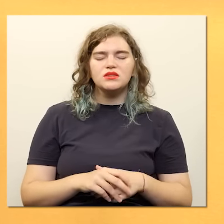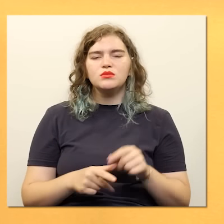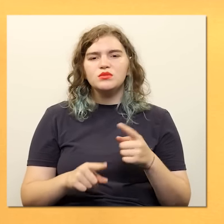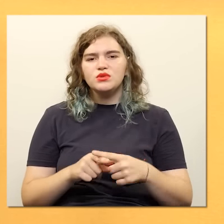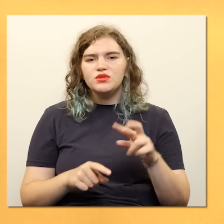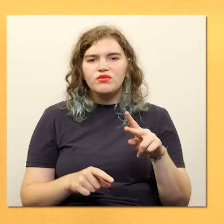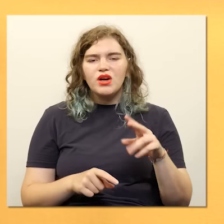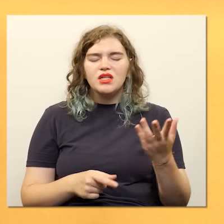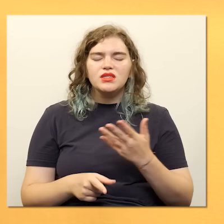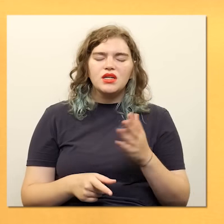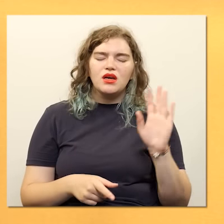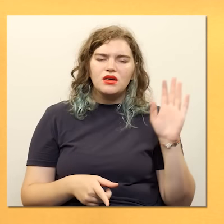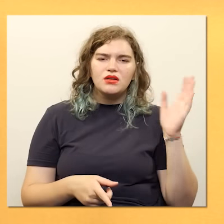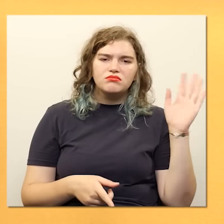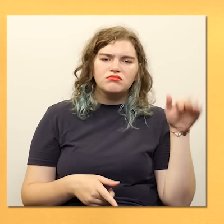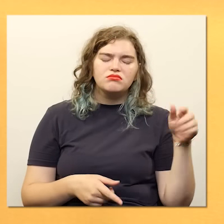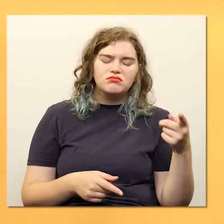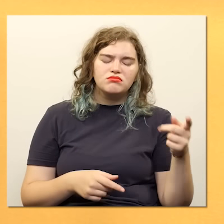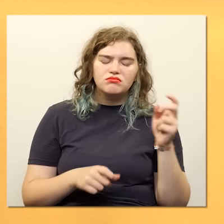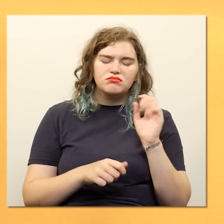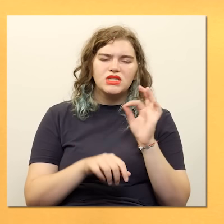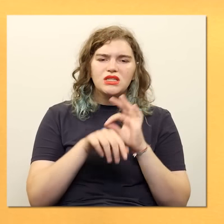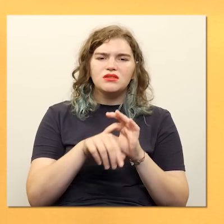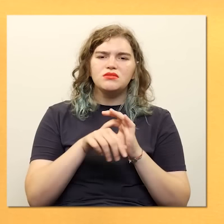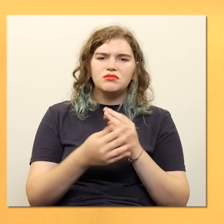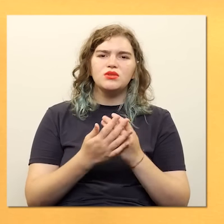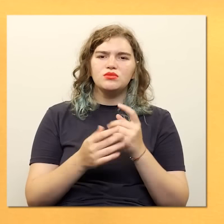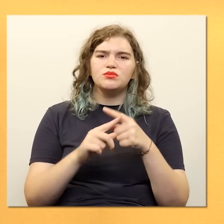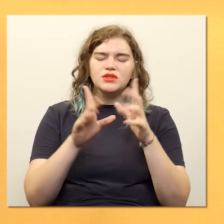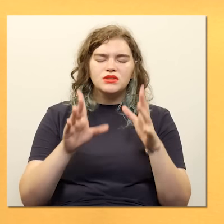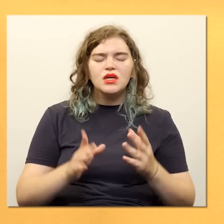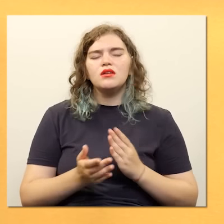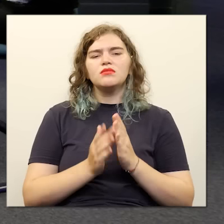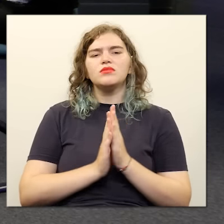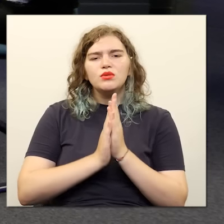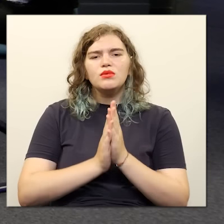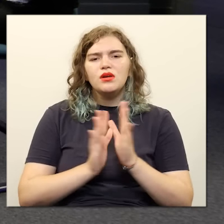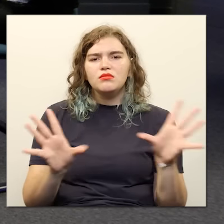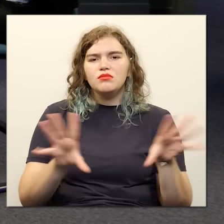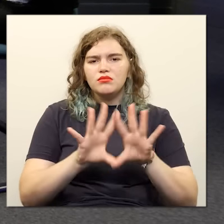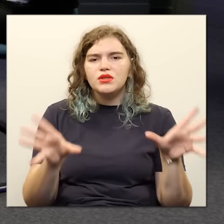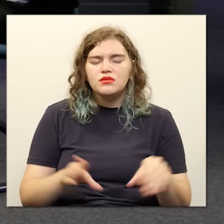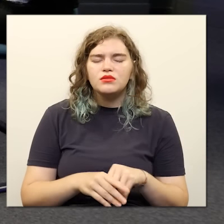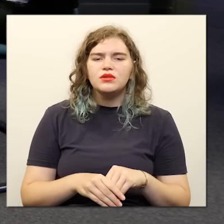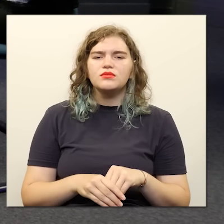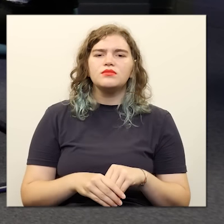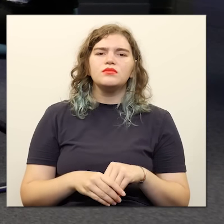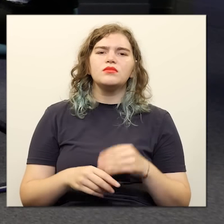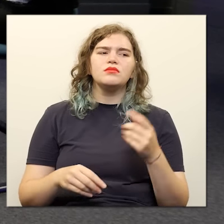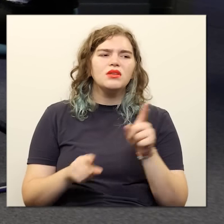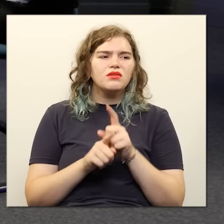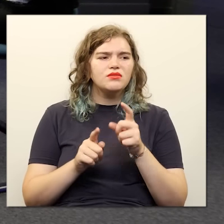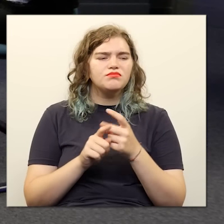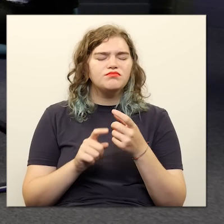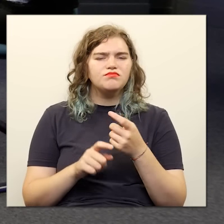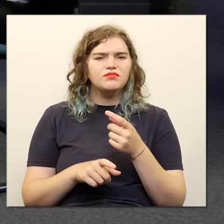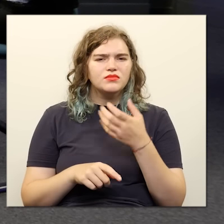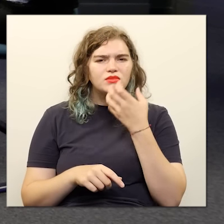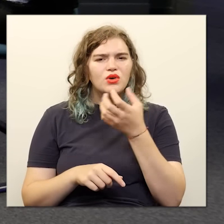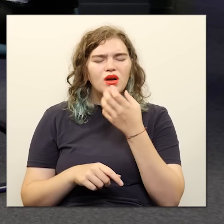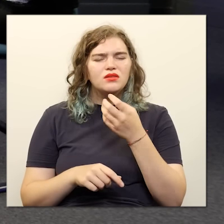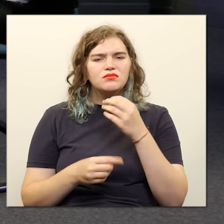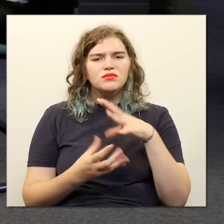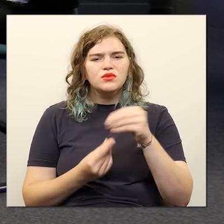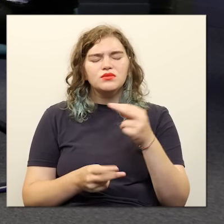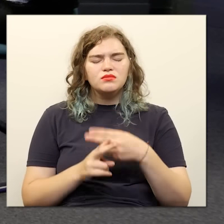vârstă, cu fratele care era conducătorul bisericii și ne rugam. Și roadele alea